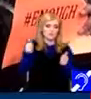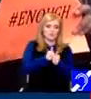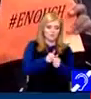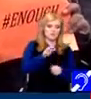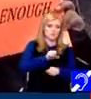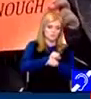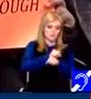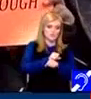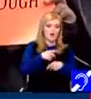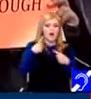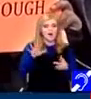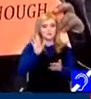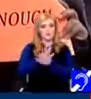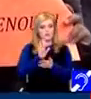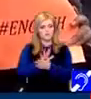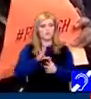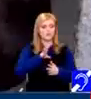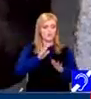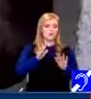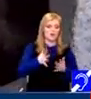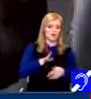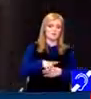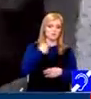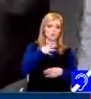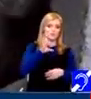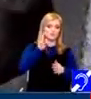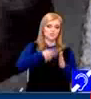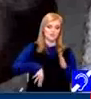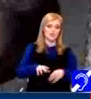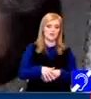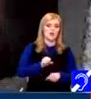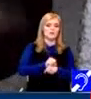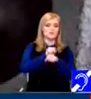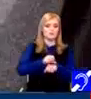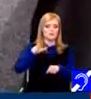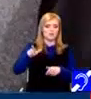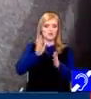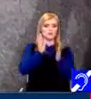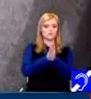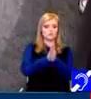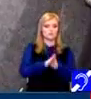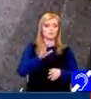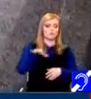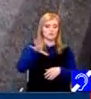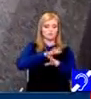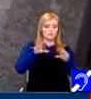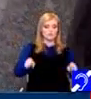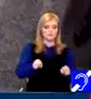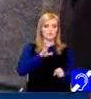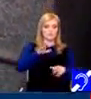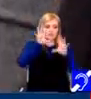alții le-au aplaudat, însă au existat și cazuri în care au amenințat cu sancțiuni. Demonstranții au cerut la unison legi mai aspre care